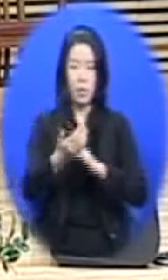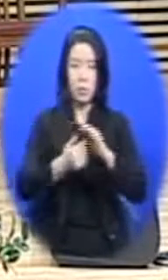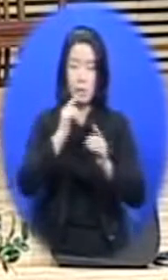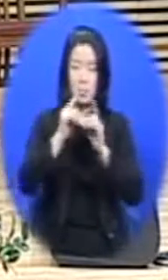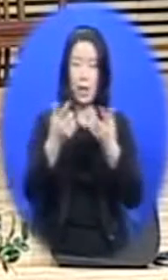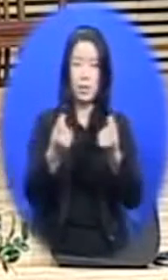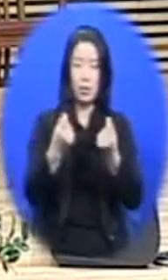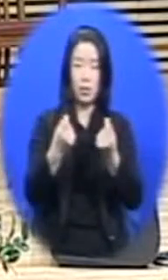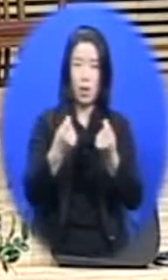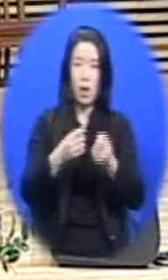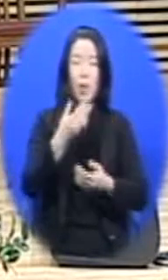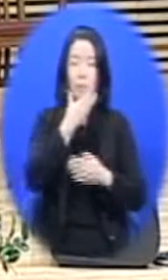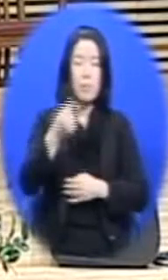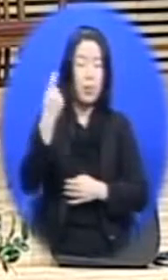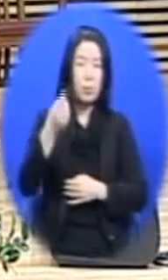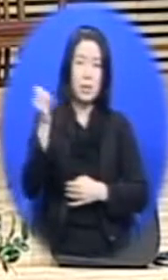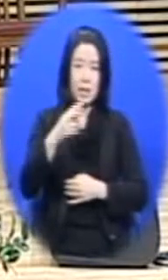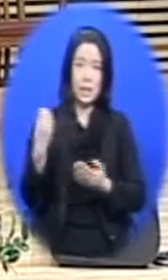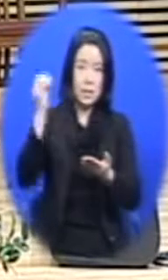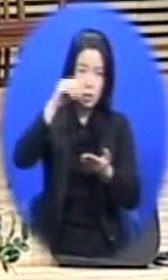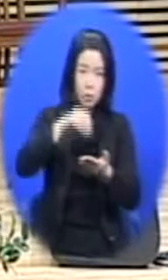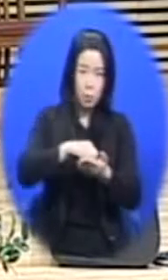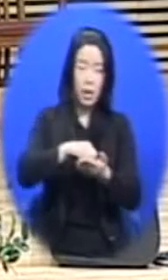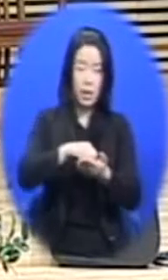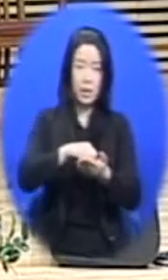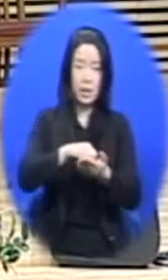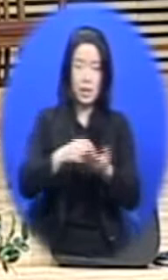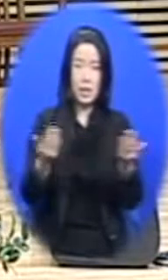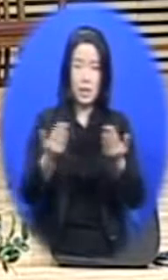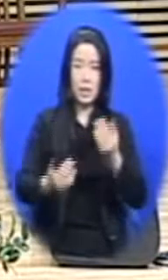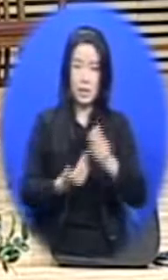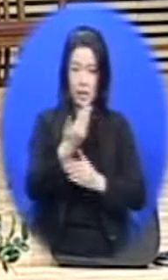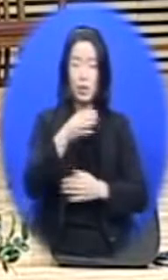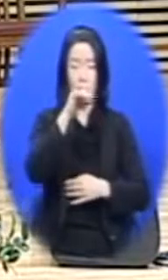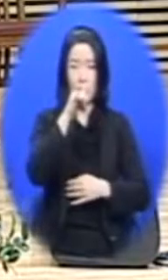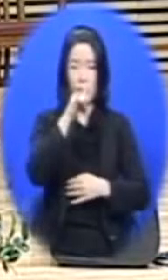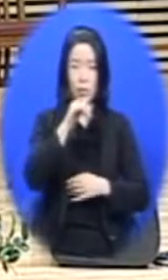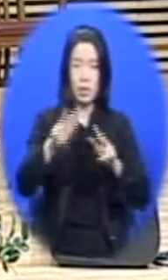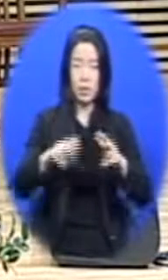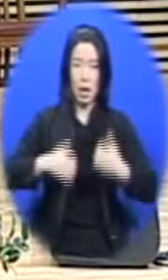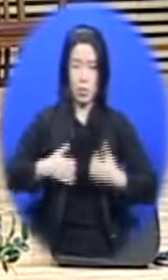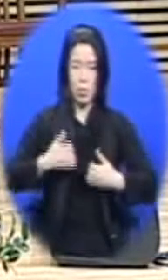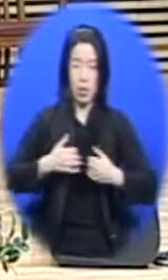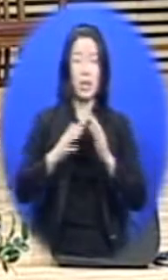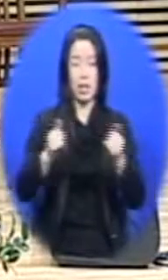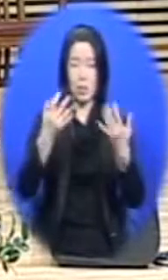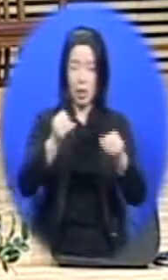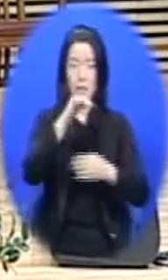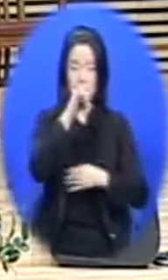복음이 다시 유대인에게로 돌아가는 일이 일어나고 있다고 지금 흥분하는 분들이